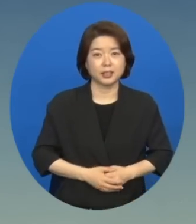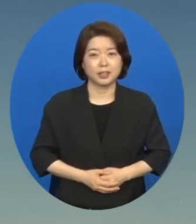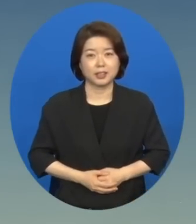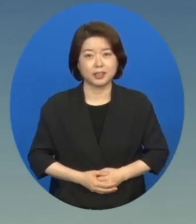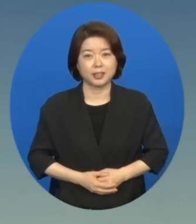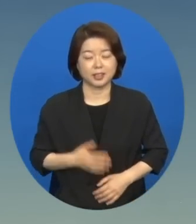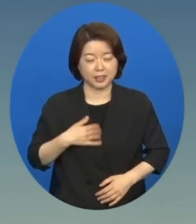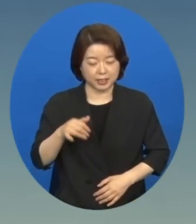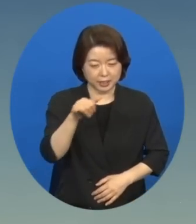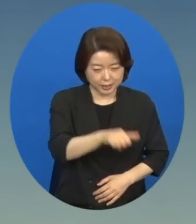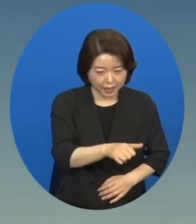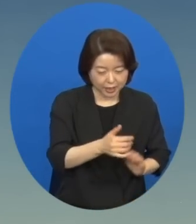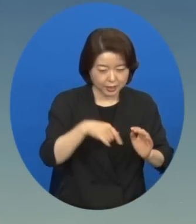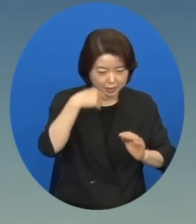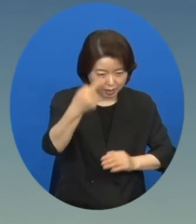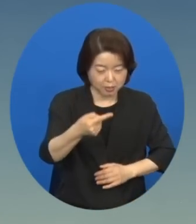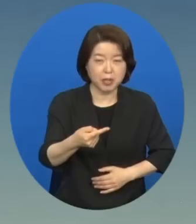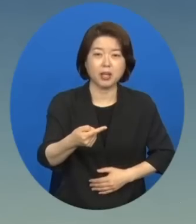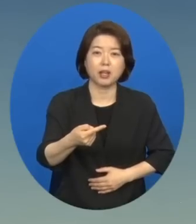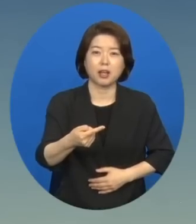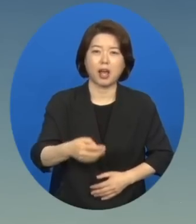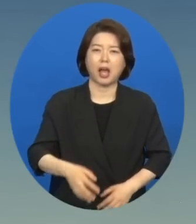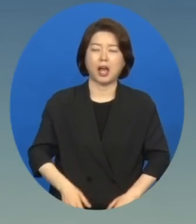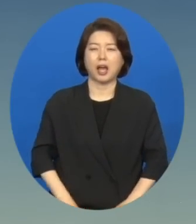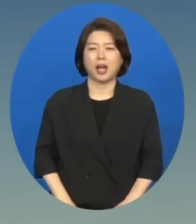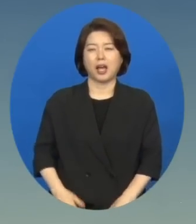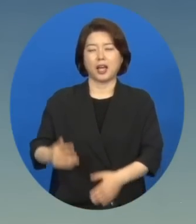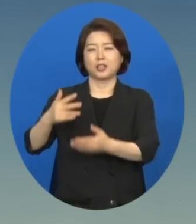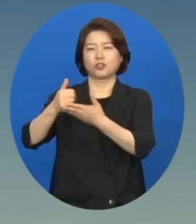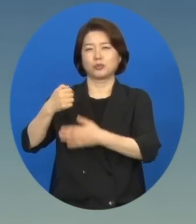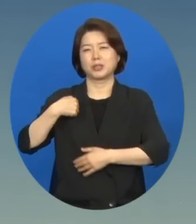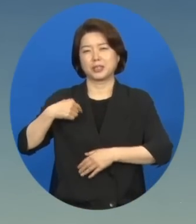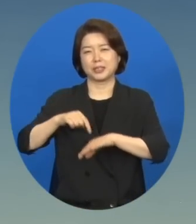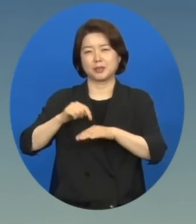끊으시더라고요. 제가 끊고 났는데 주님께서 제 마음에